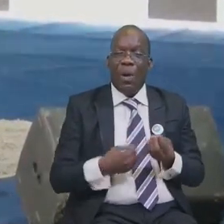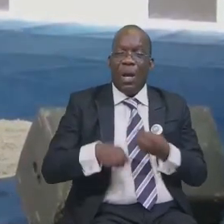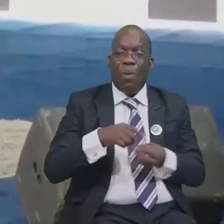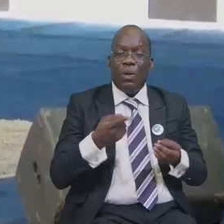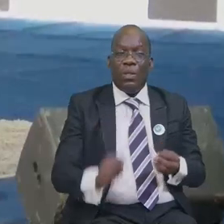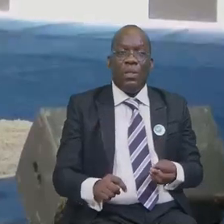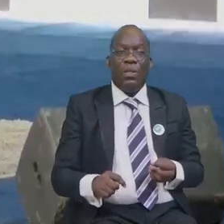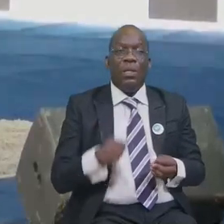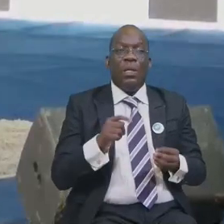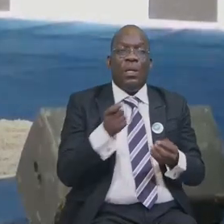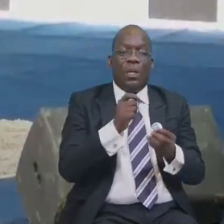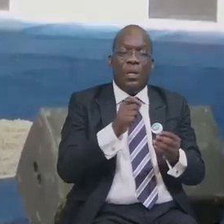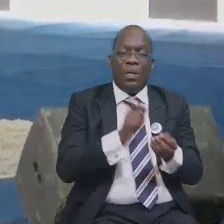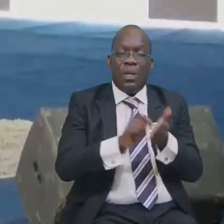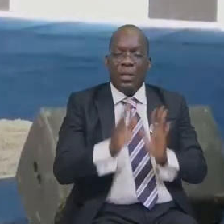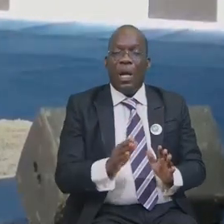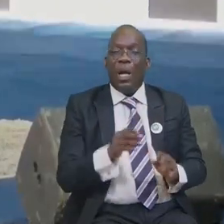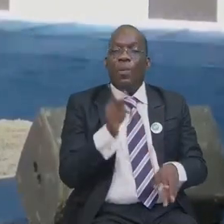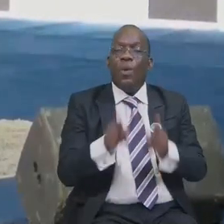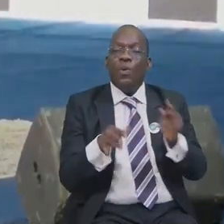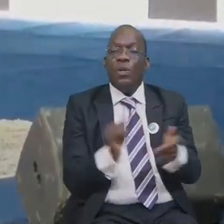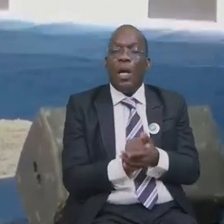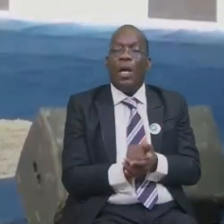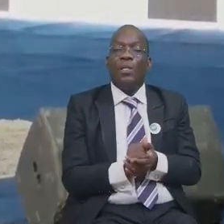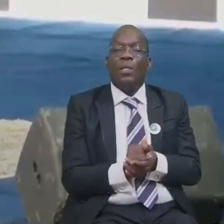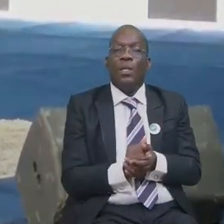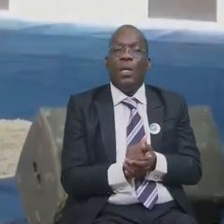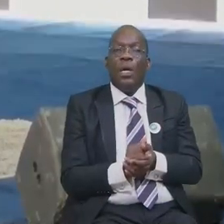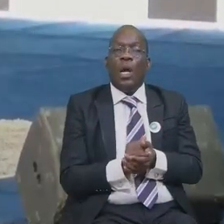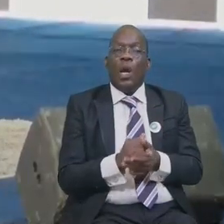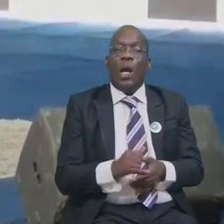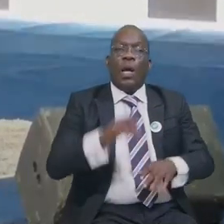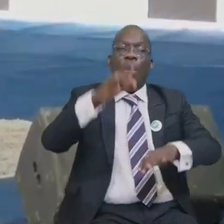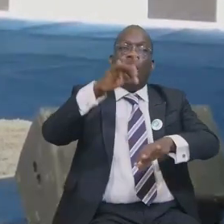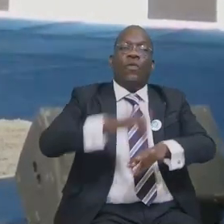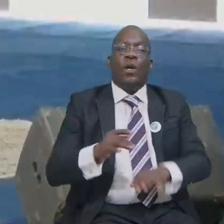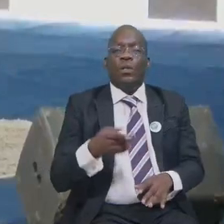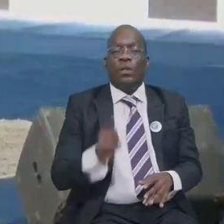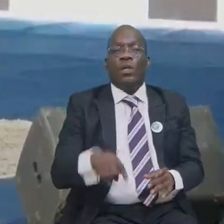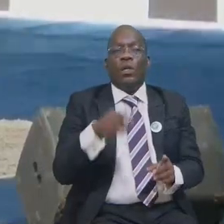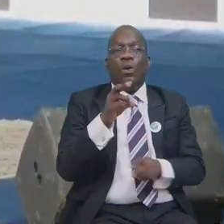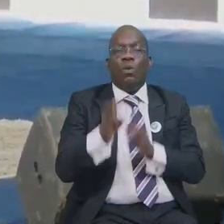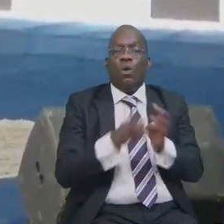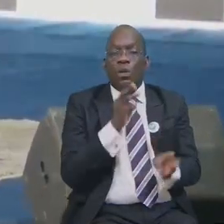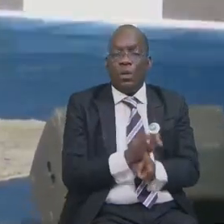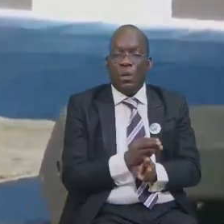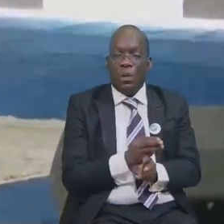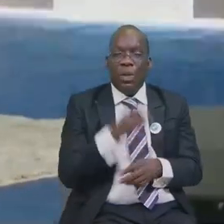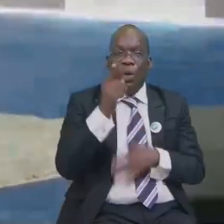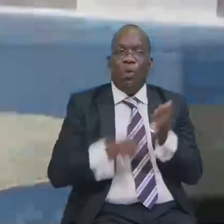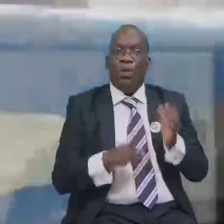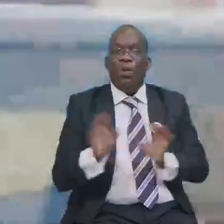et les écrivains, et ceux-là qui ont bougé, secoué le monde. On n'a pas foi en eux. Cet homme-là vient